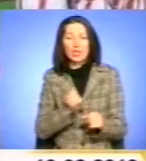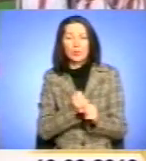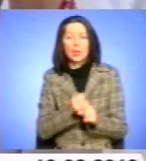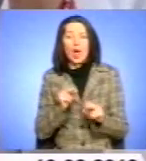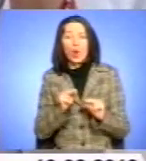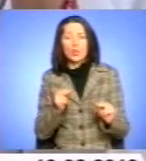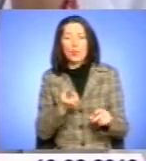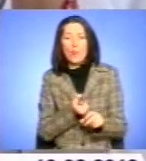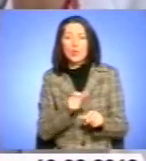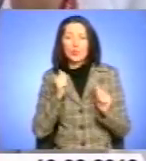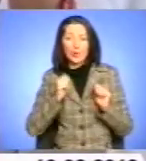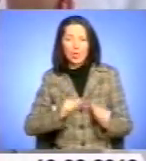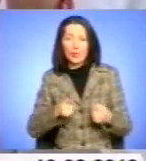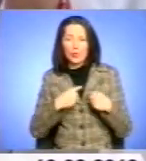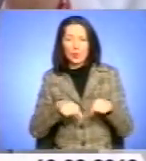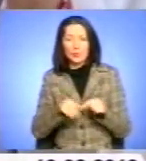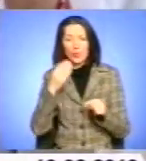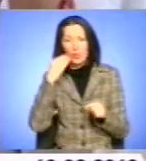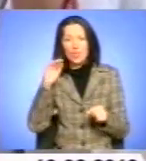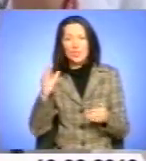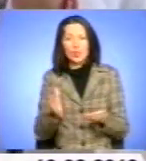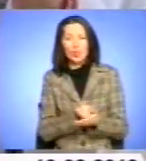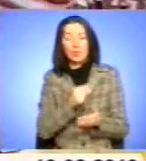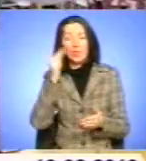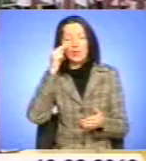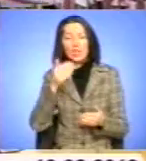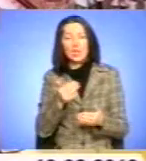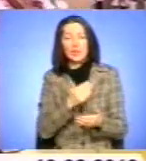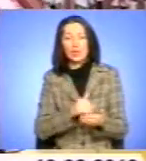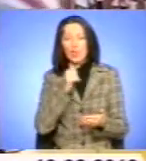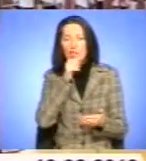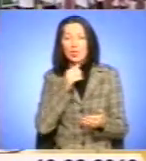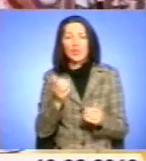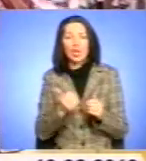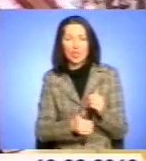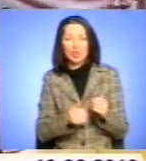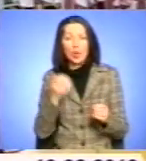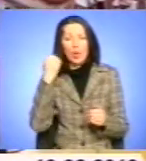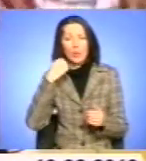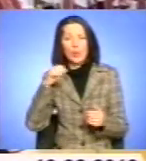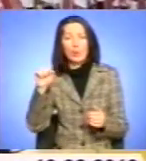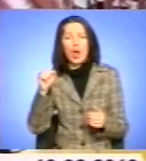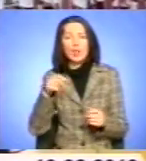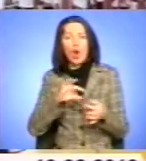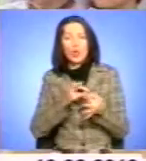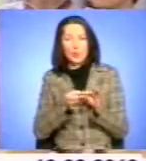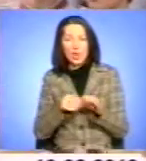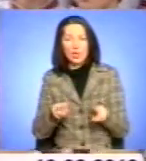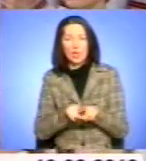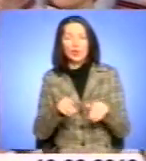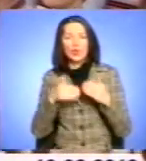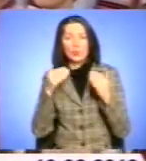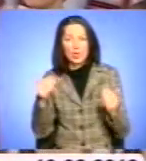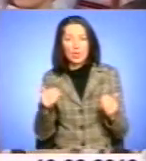і організованими, поліпшилися їх успіхи у навчанні. За останній рік вони часто перемагали на олімпіадах. Також збільшився наплив